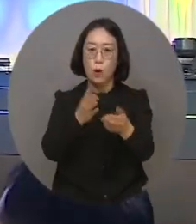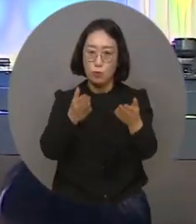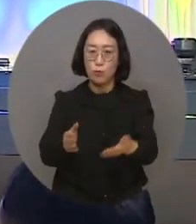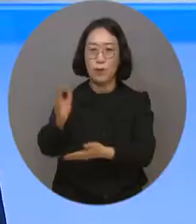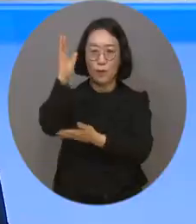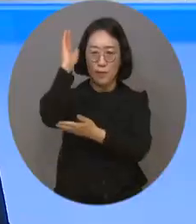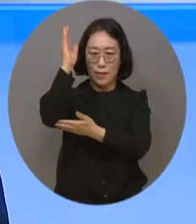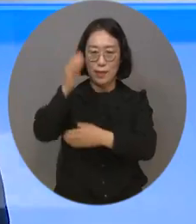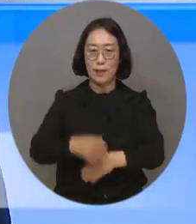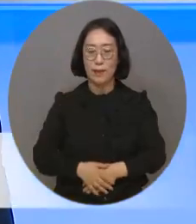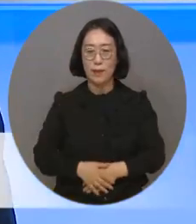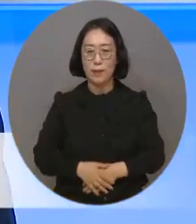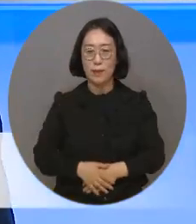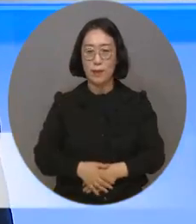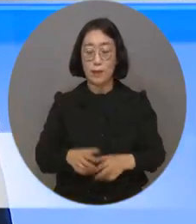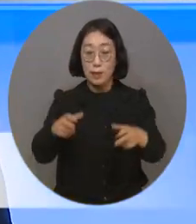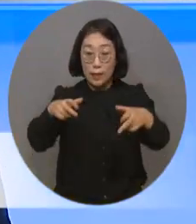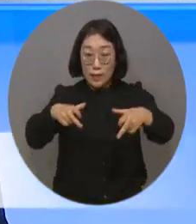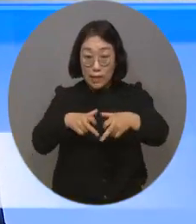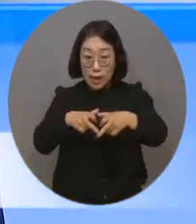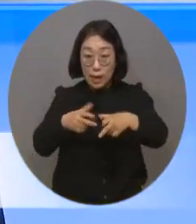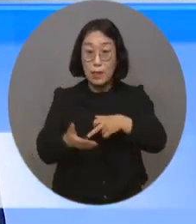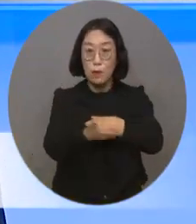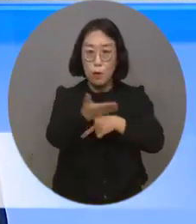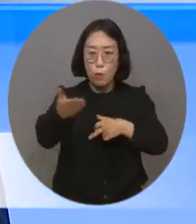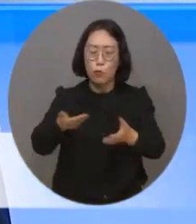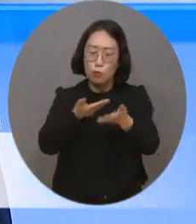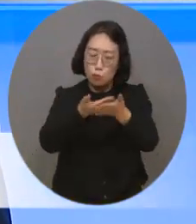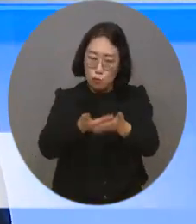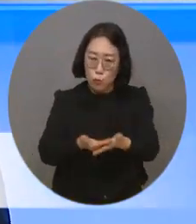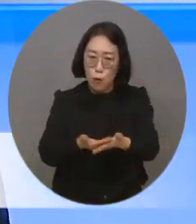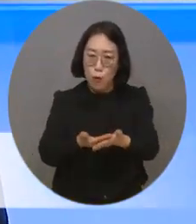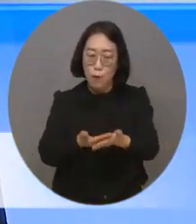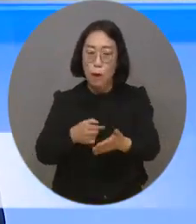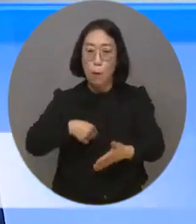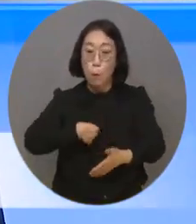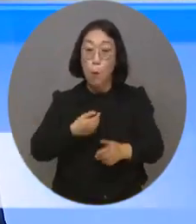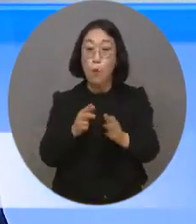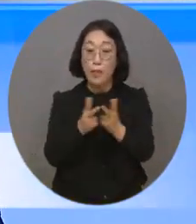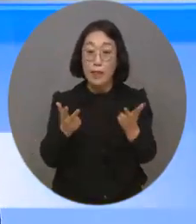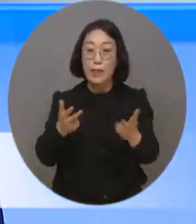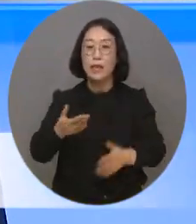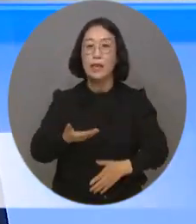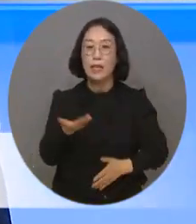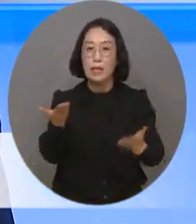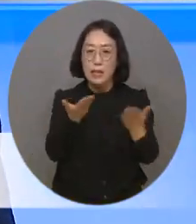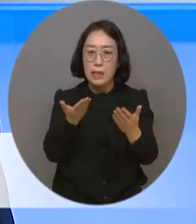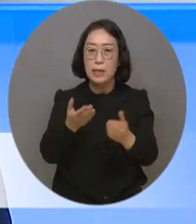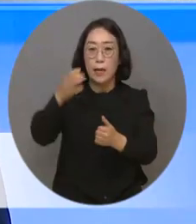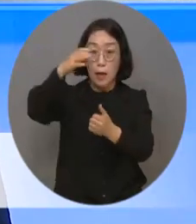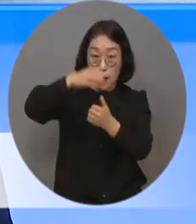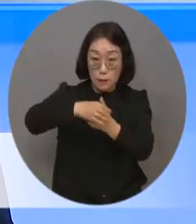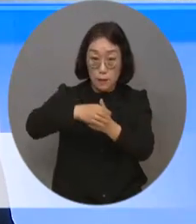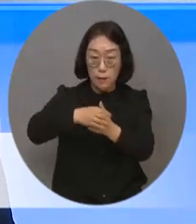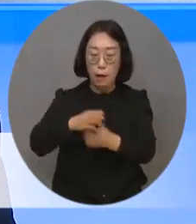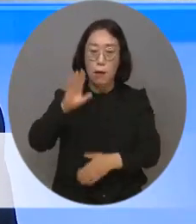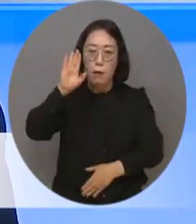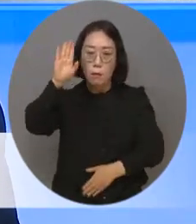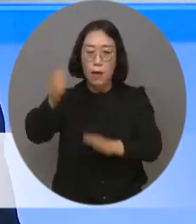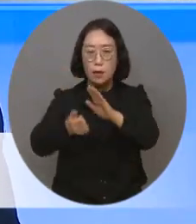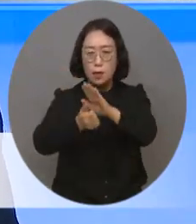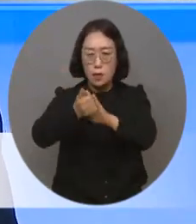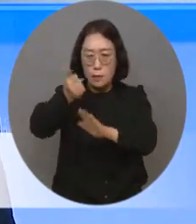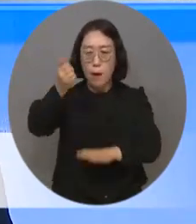전했습니다. 장애인분들이 소중한 나의 일을 가질 때 내일의 희망은 더욱